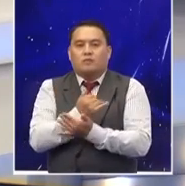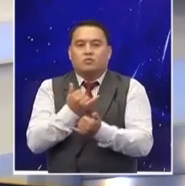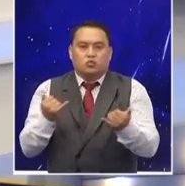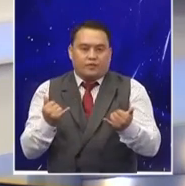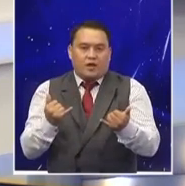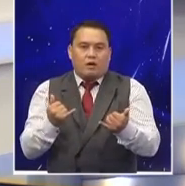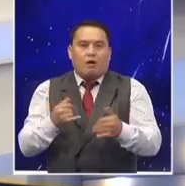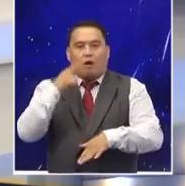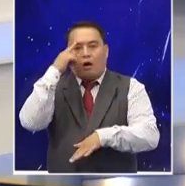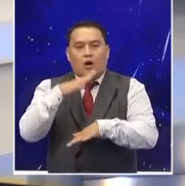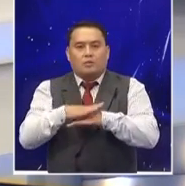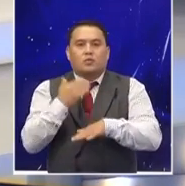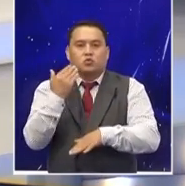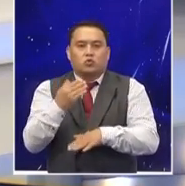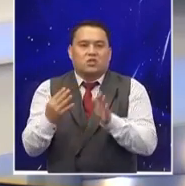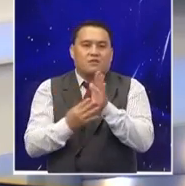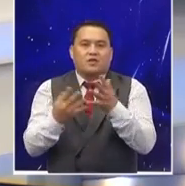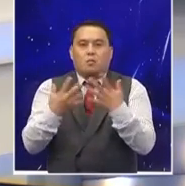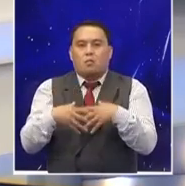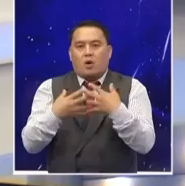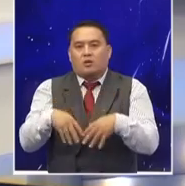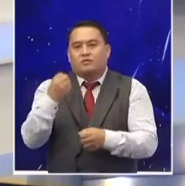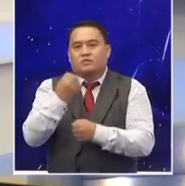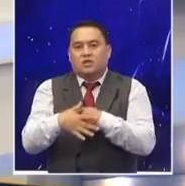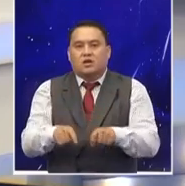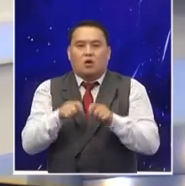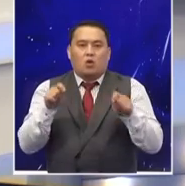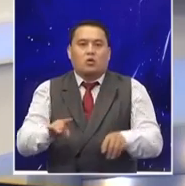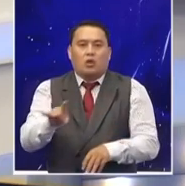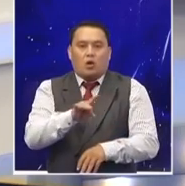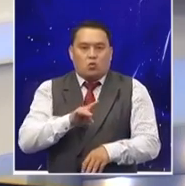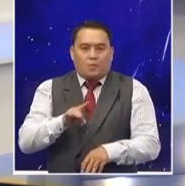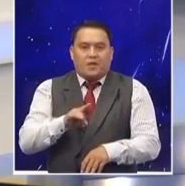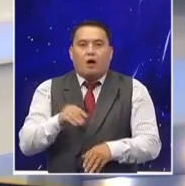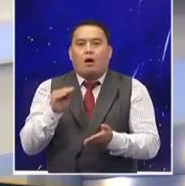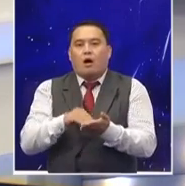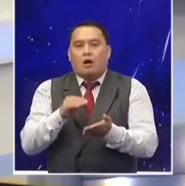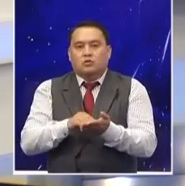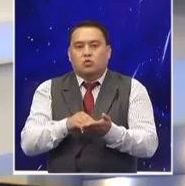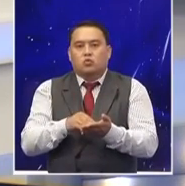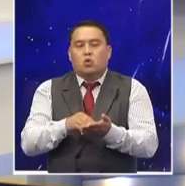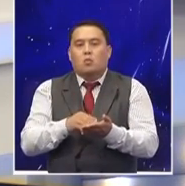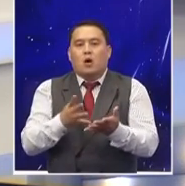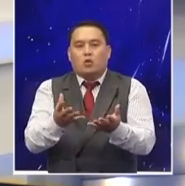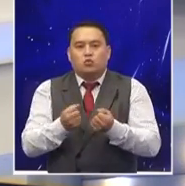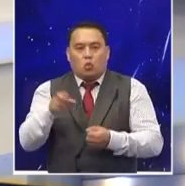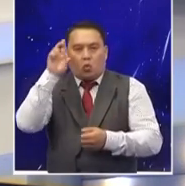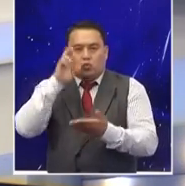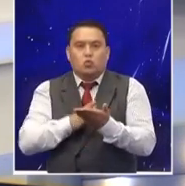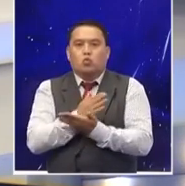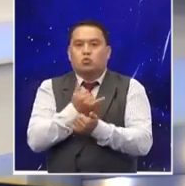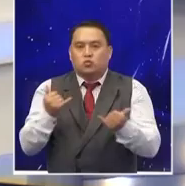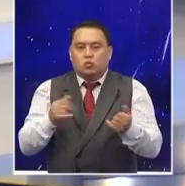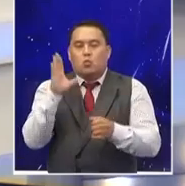стоит отметить что это уже девятый по счету сервисные центры открыты в районах области оценить мобильность и доступность получения госуслуг